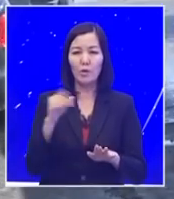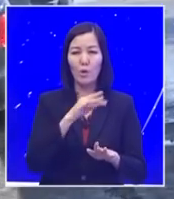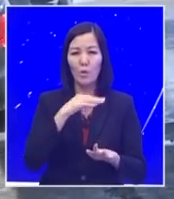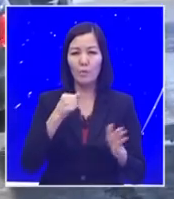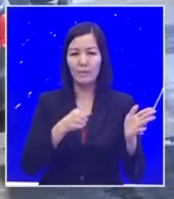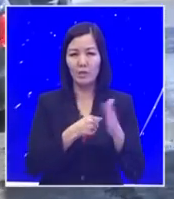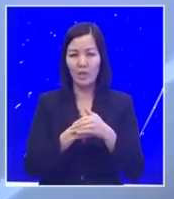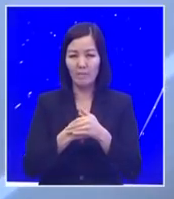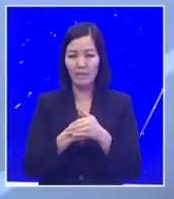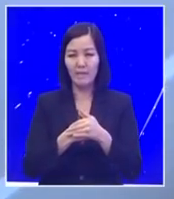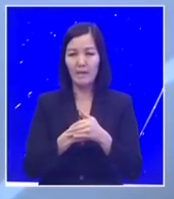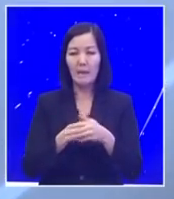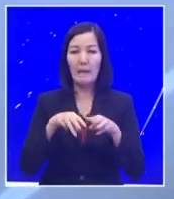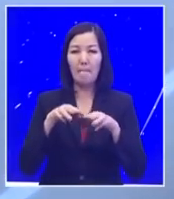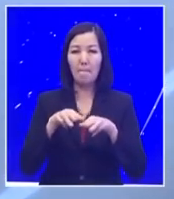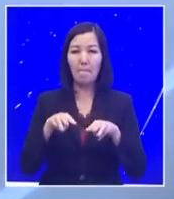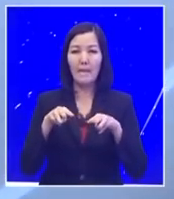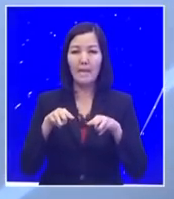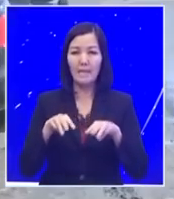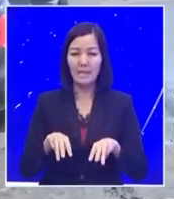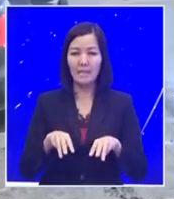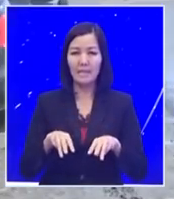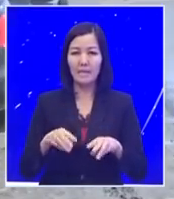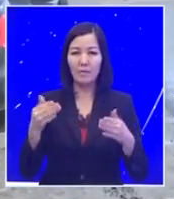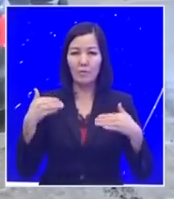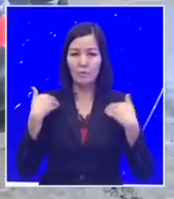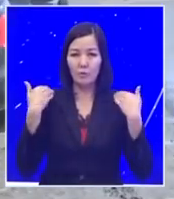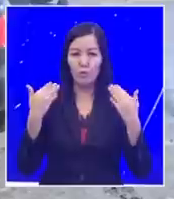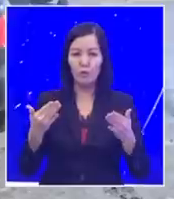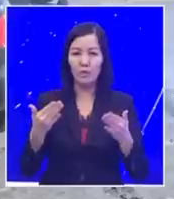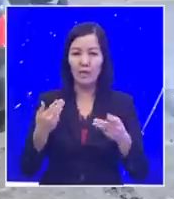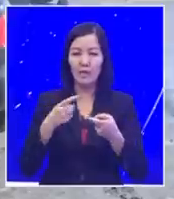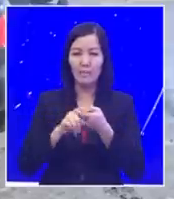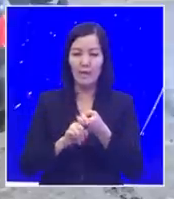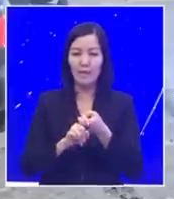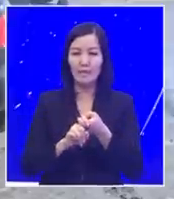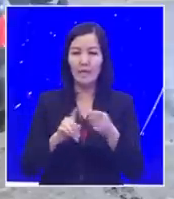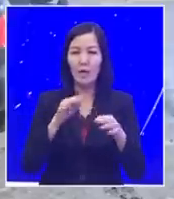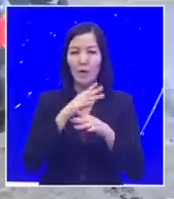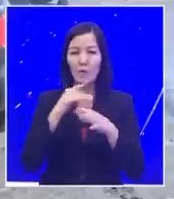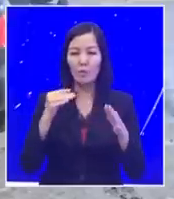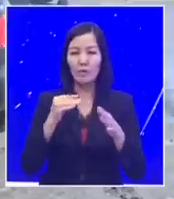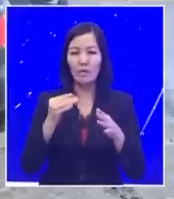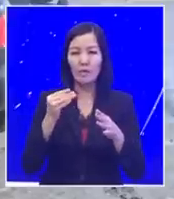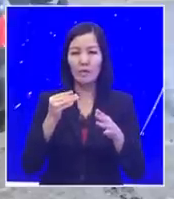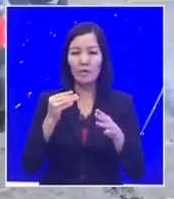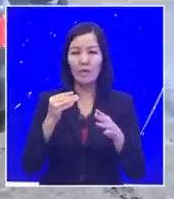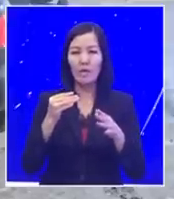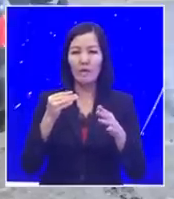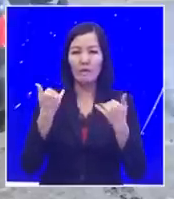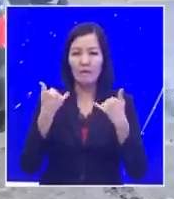қалды. Енді министрлігіміз енгізген ұсыныстарына сәйкес көптеген тағам